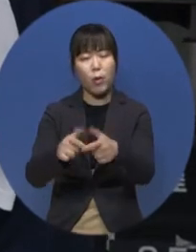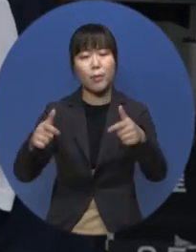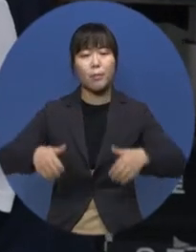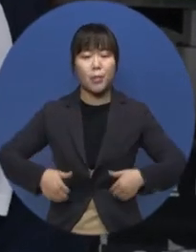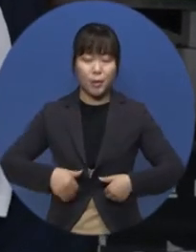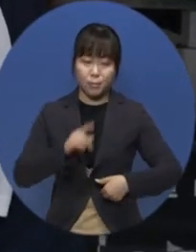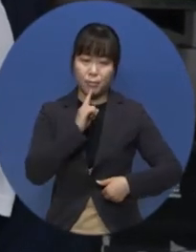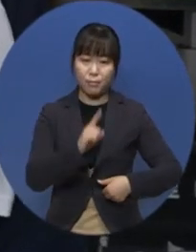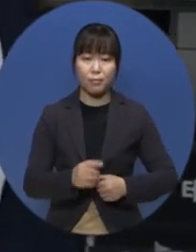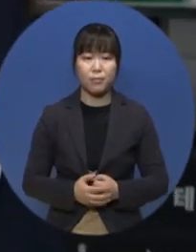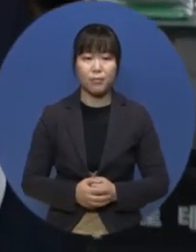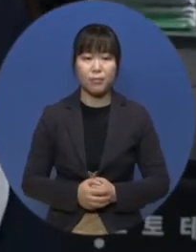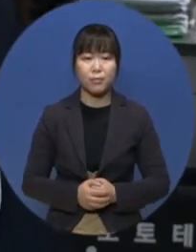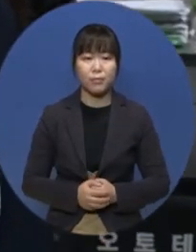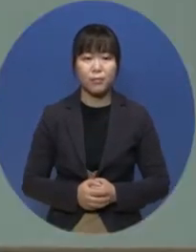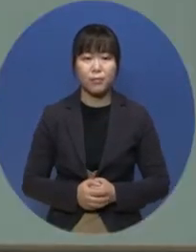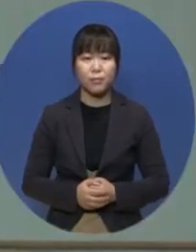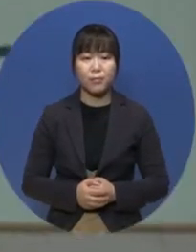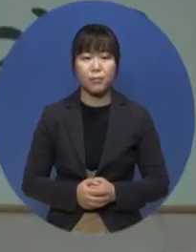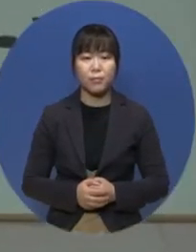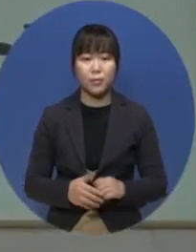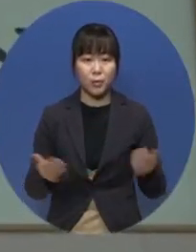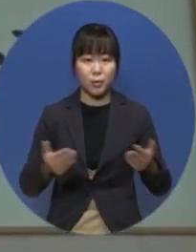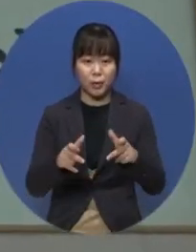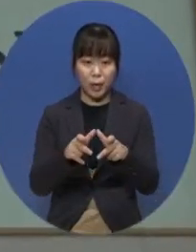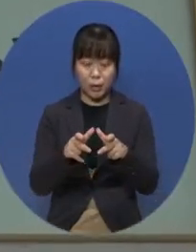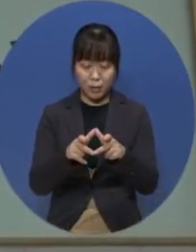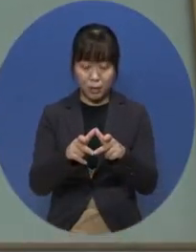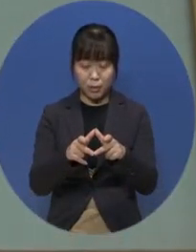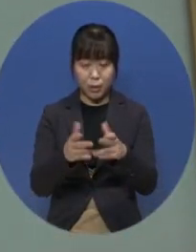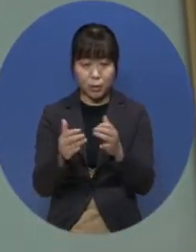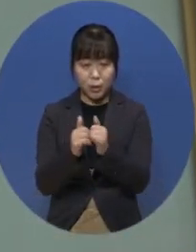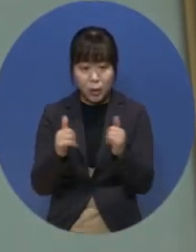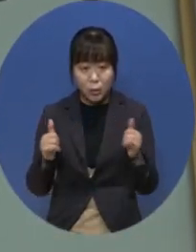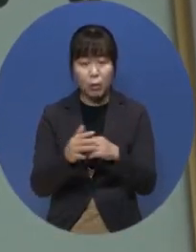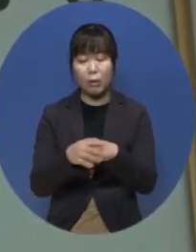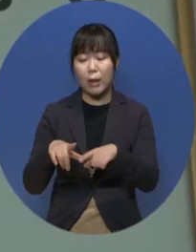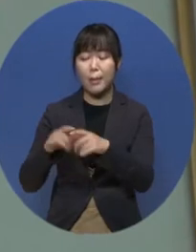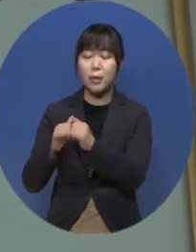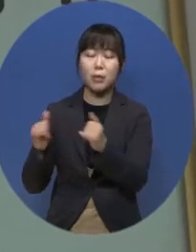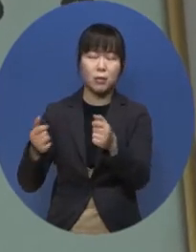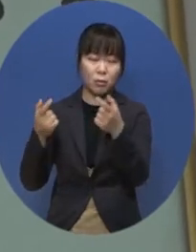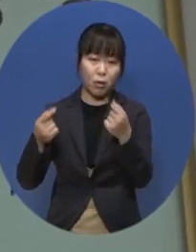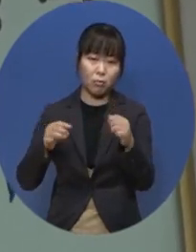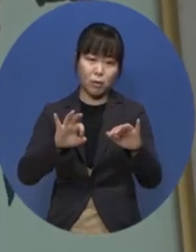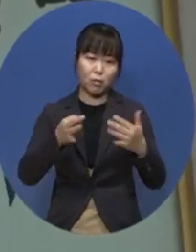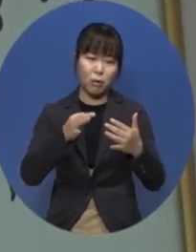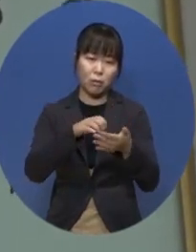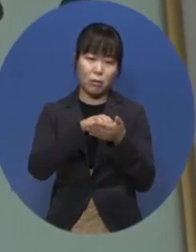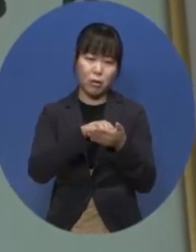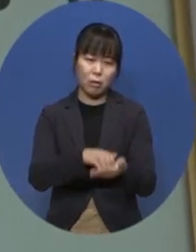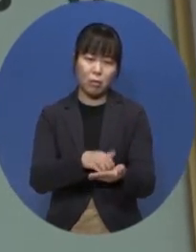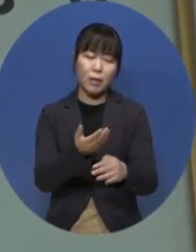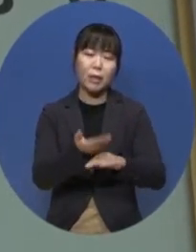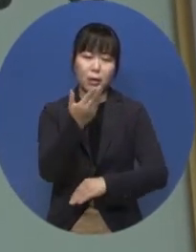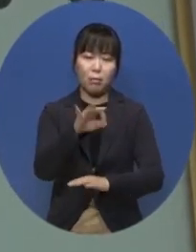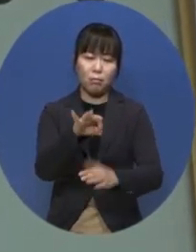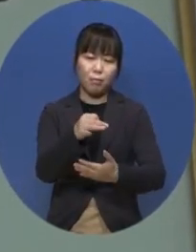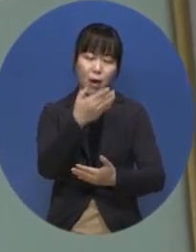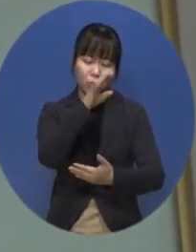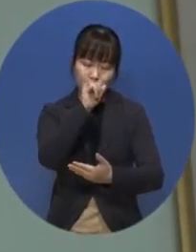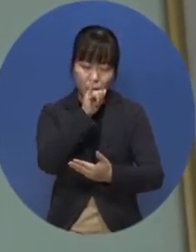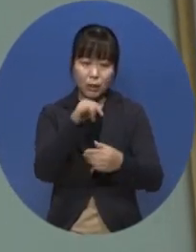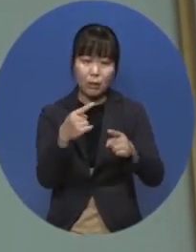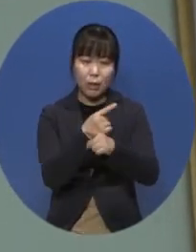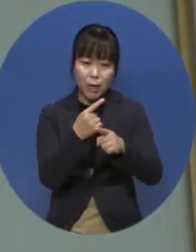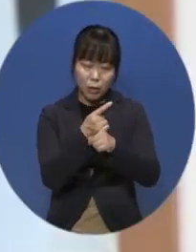높이고 있습니다 근로 장애인 들에게도 비장애인 처럼 급여가 체 저임금 이상 받을 수 있는